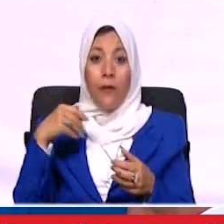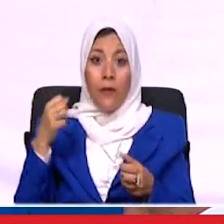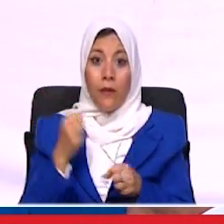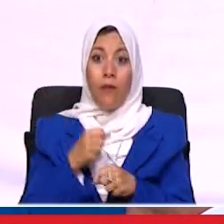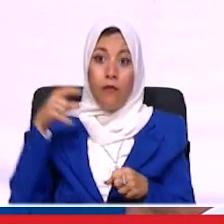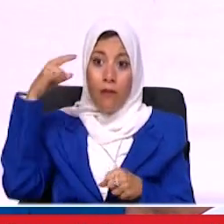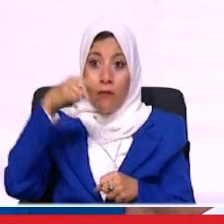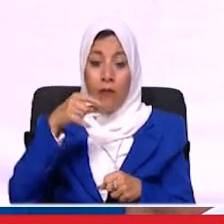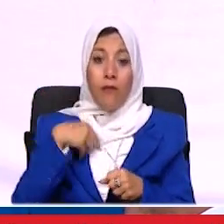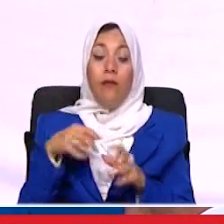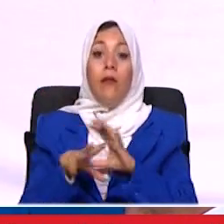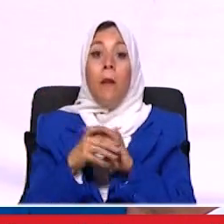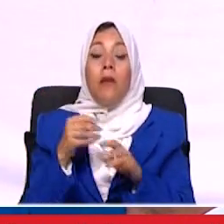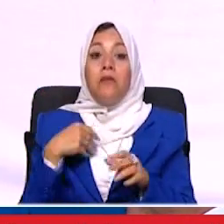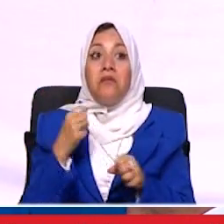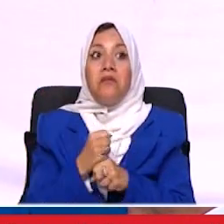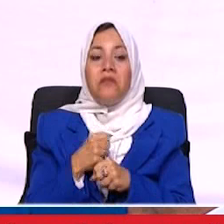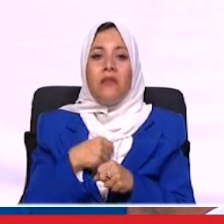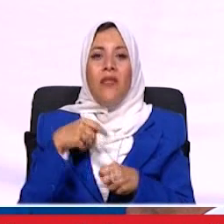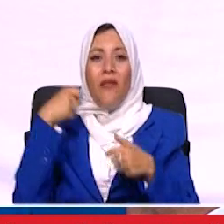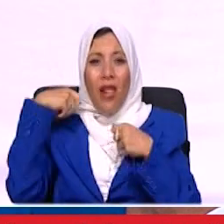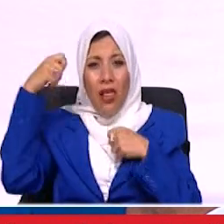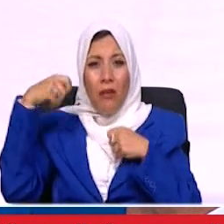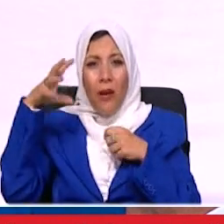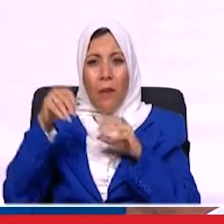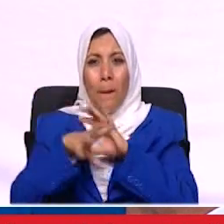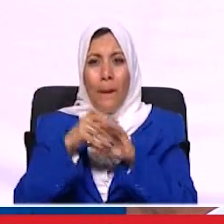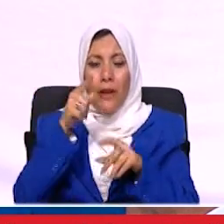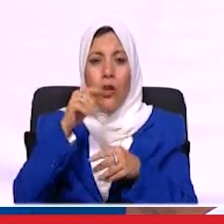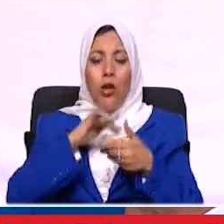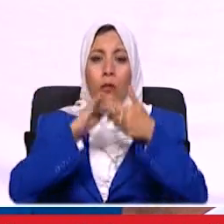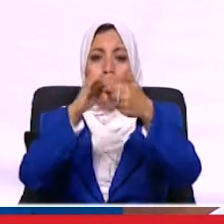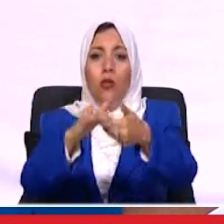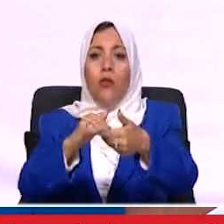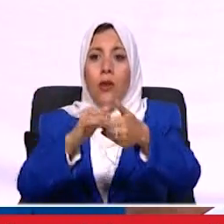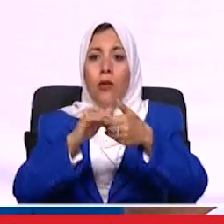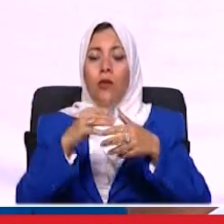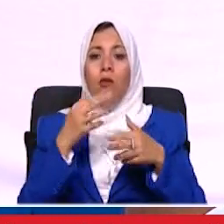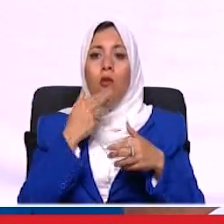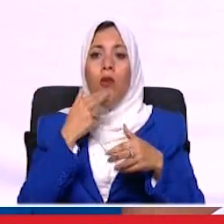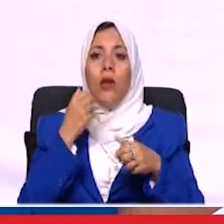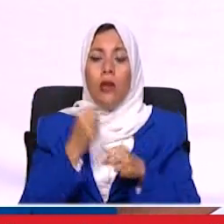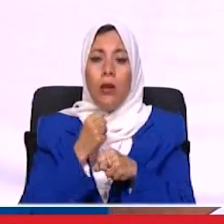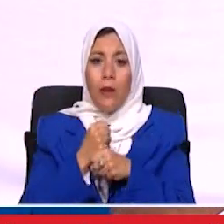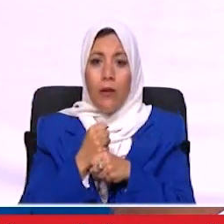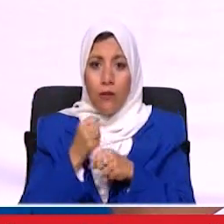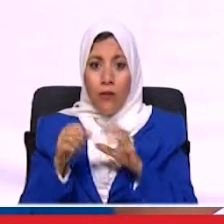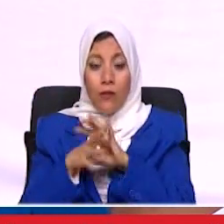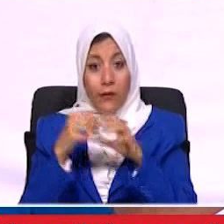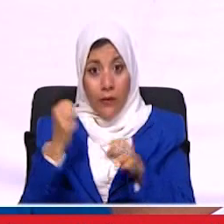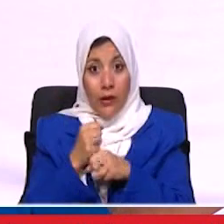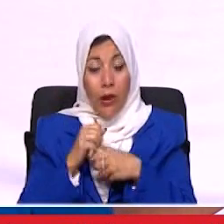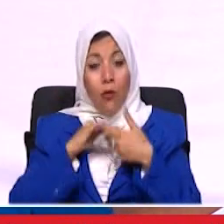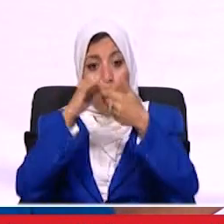فيلم الديزل، وعايز اقولك ان انا عملته يعني جدعانة لي ولكريم السبكي، عشان